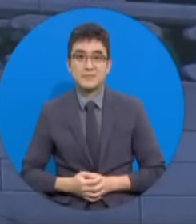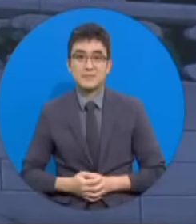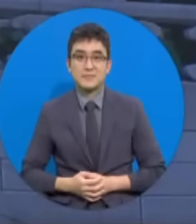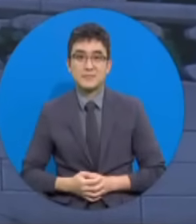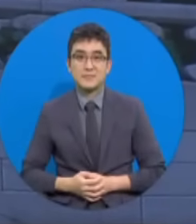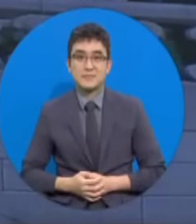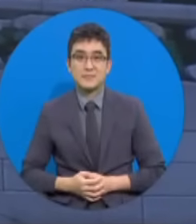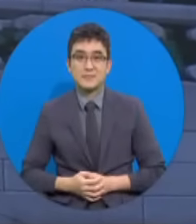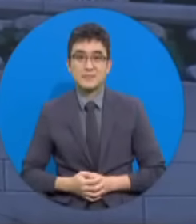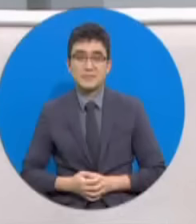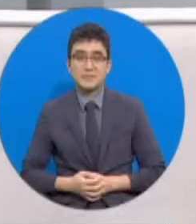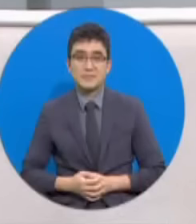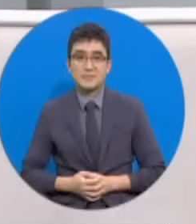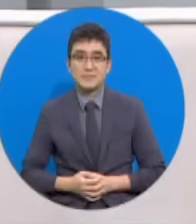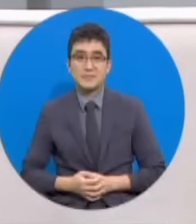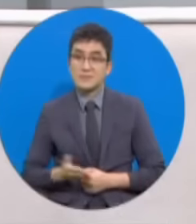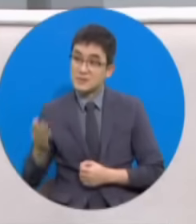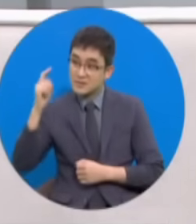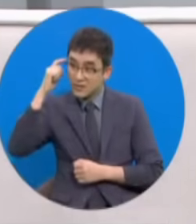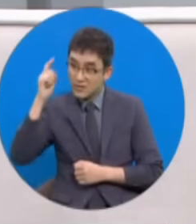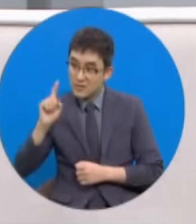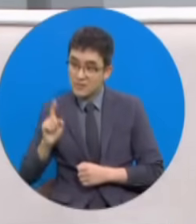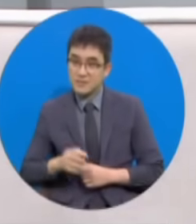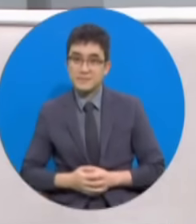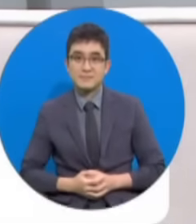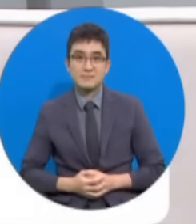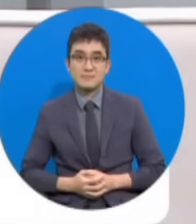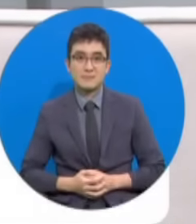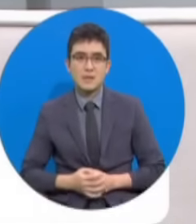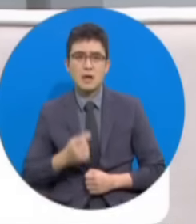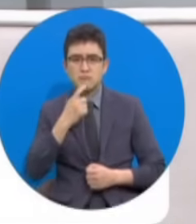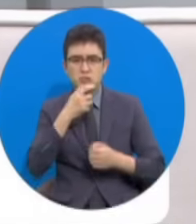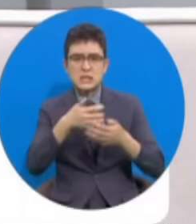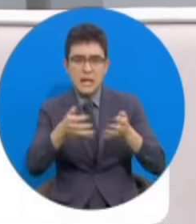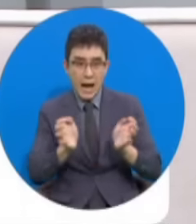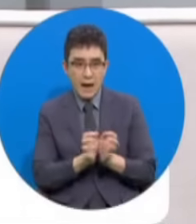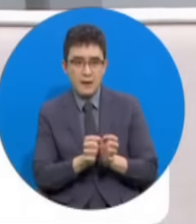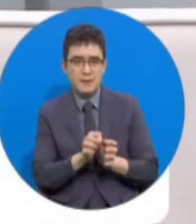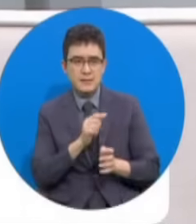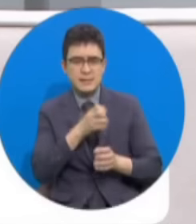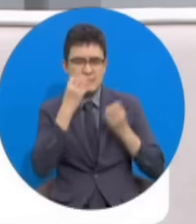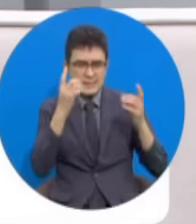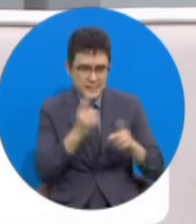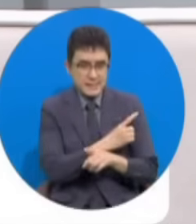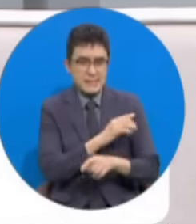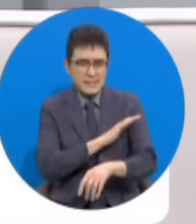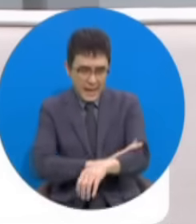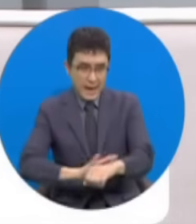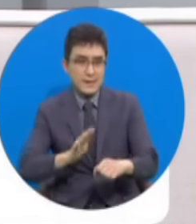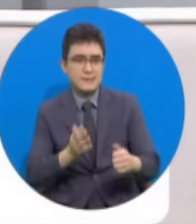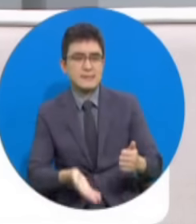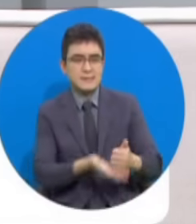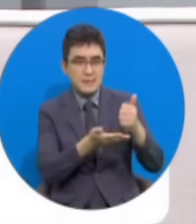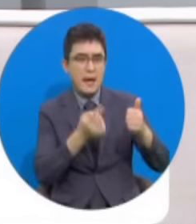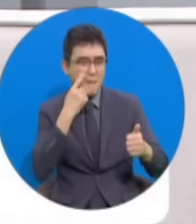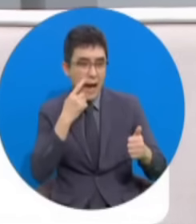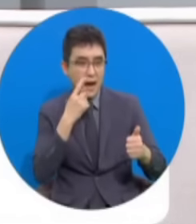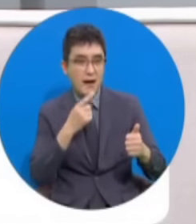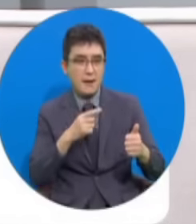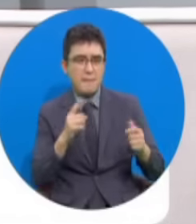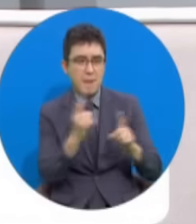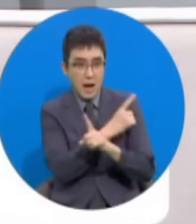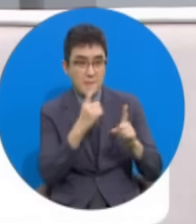아니 이런 거잖아요. 좀 민주당 잘해봐라. 특히 이재명 대표 잘해봐라. 사법 리스크 걸려있고